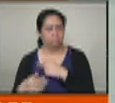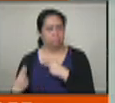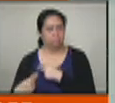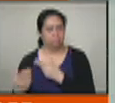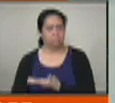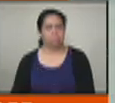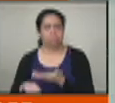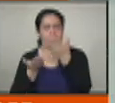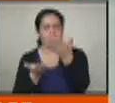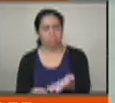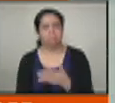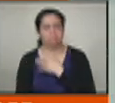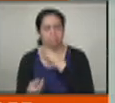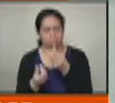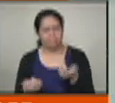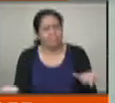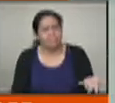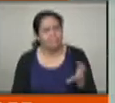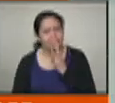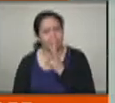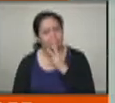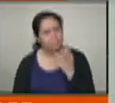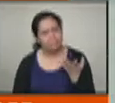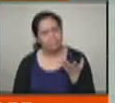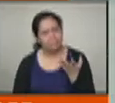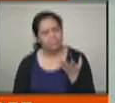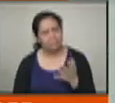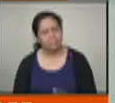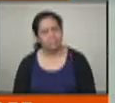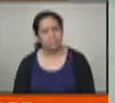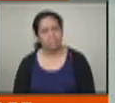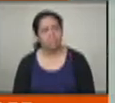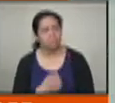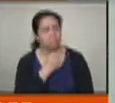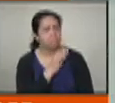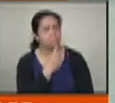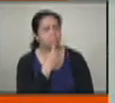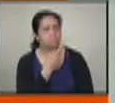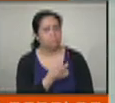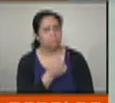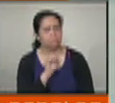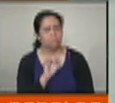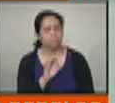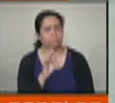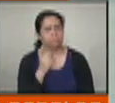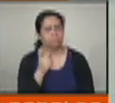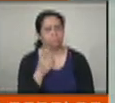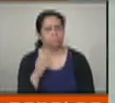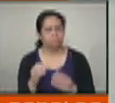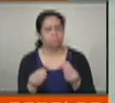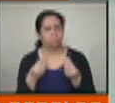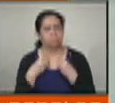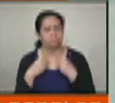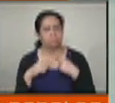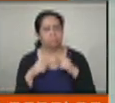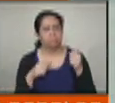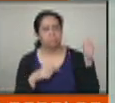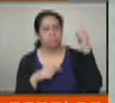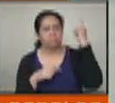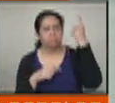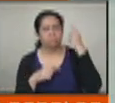at dinadala ko rito, pakigamot. Ganun lang sabihin mo. Sinabi ko po sa kanila yung pero yung po pinukul sa akin doon po sa